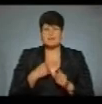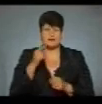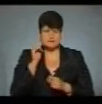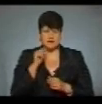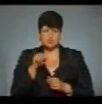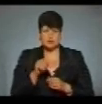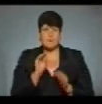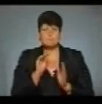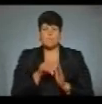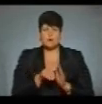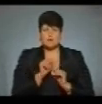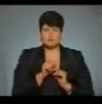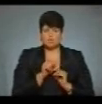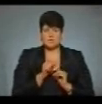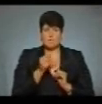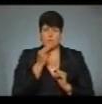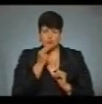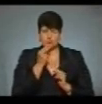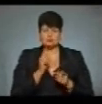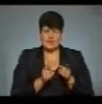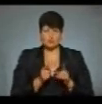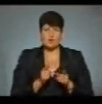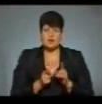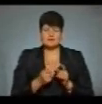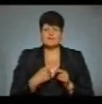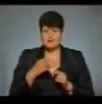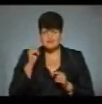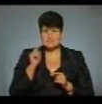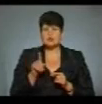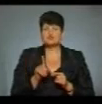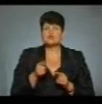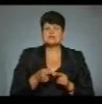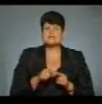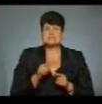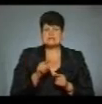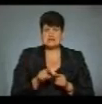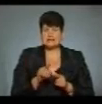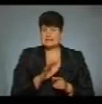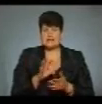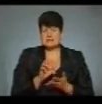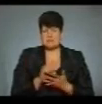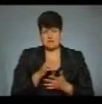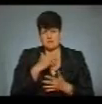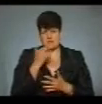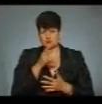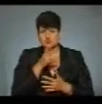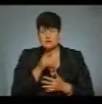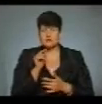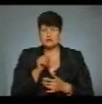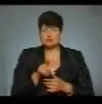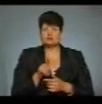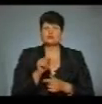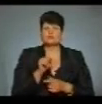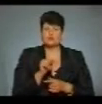я туди поклав продукт натуральний, і я знаю, що це не займає багато часу для того, щоб